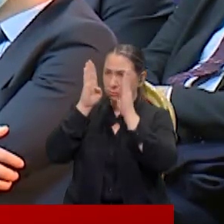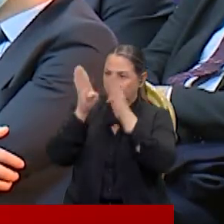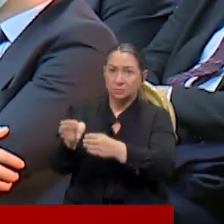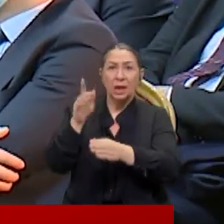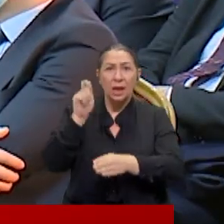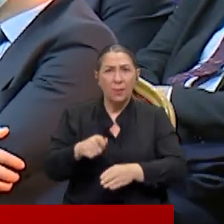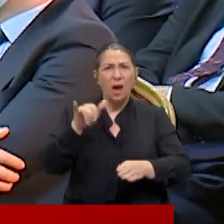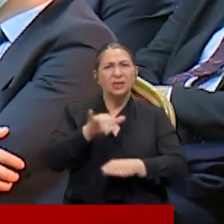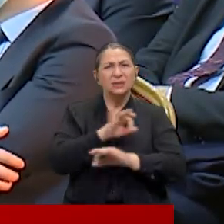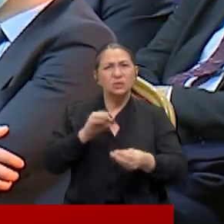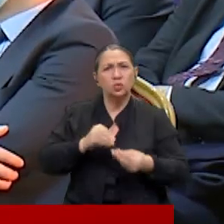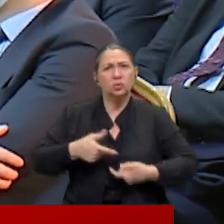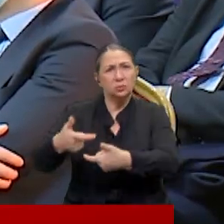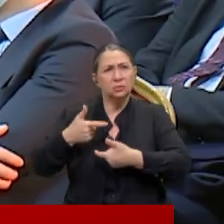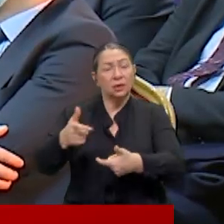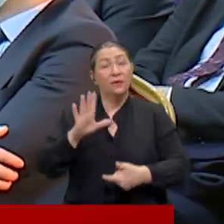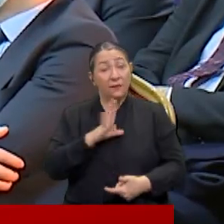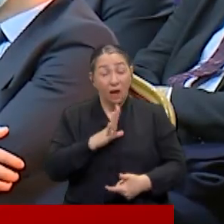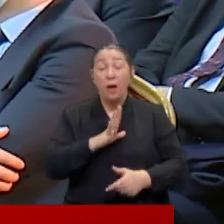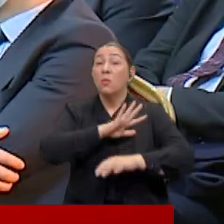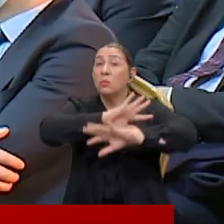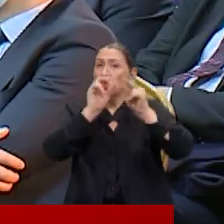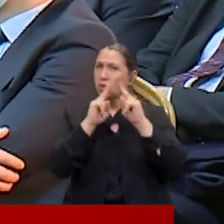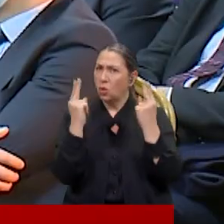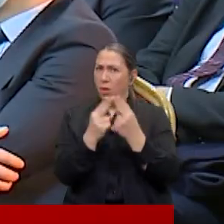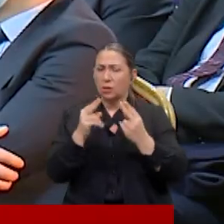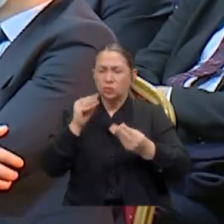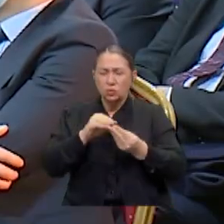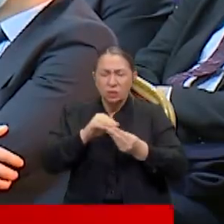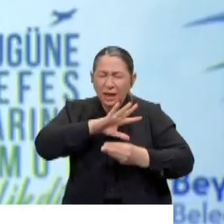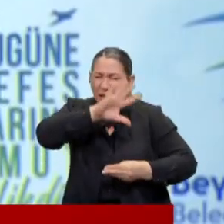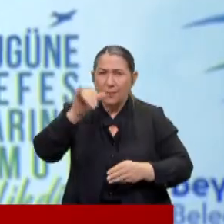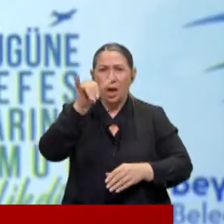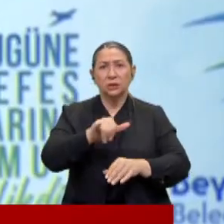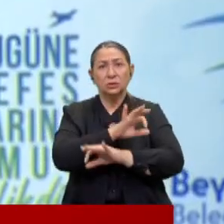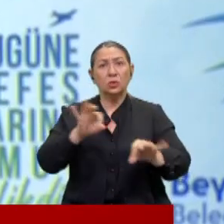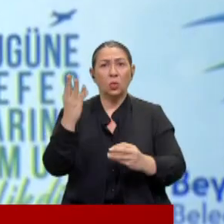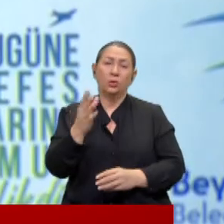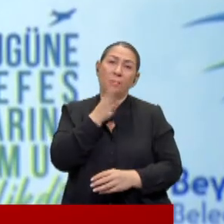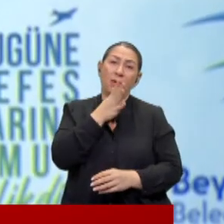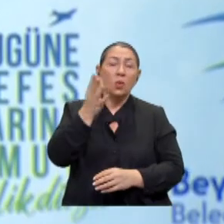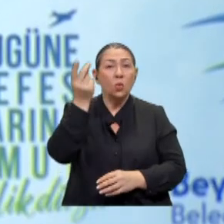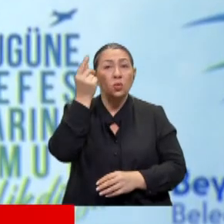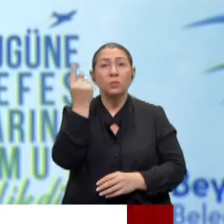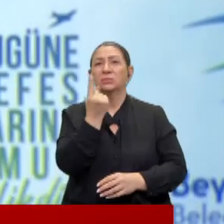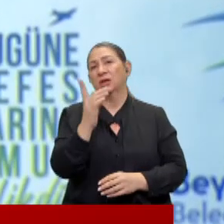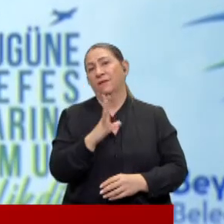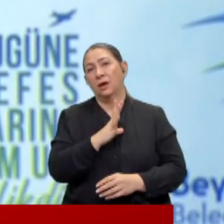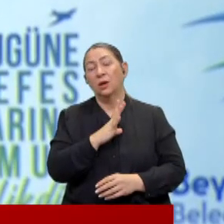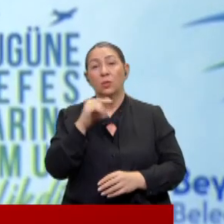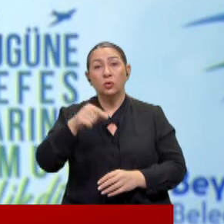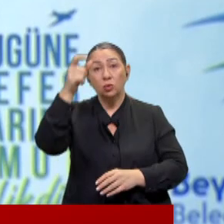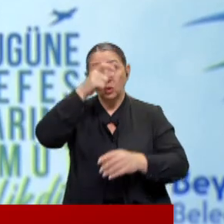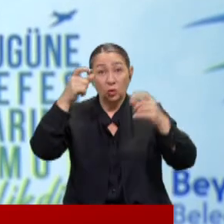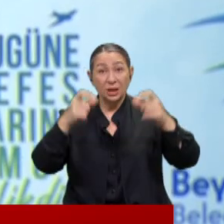yönelik olarak yapılan haksız suçlamalar var Bütün dünya bu suçlamaların tamamının haksız olduğunu biliyor unuttukları bir şey var